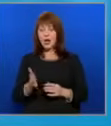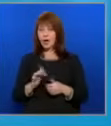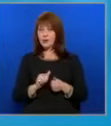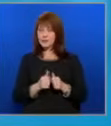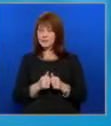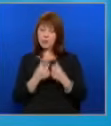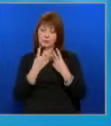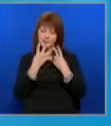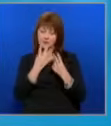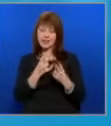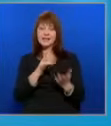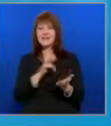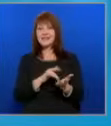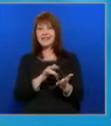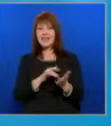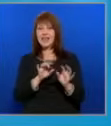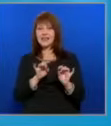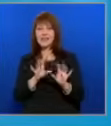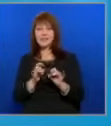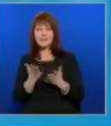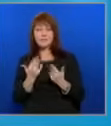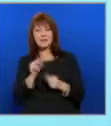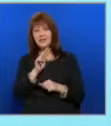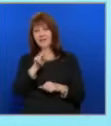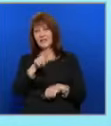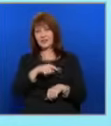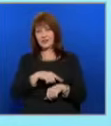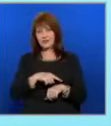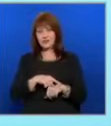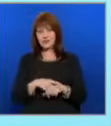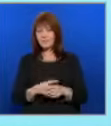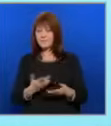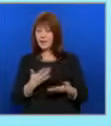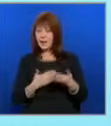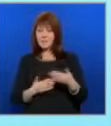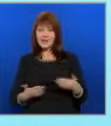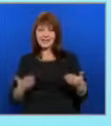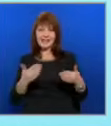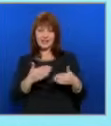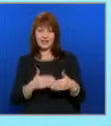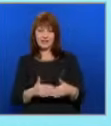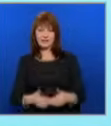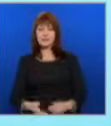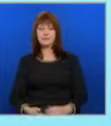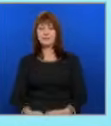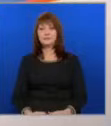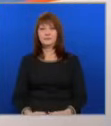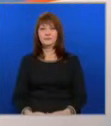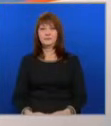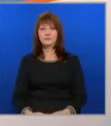Още спортни новини очаквайте в емисията ни малко преди 21 часа. Наде. Така завършваме. Следва още от деня. Довиждане от екипа